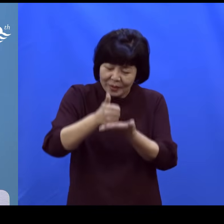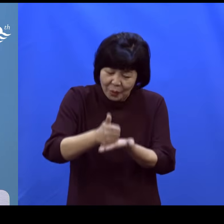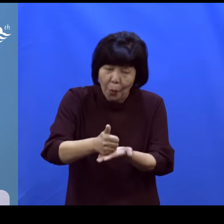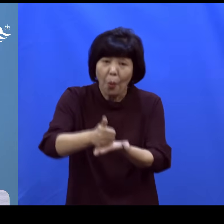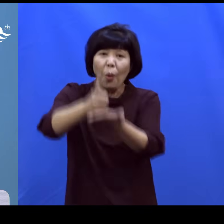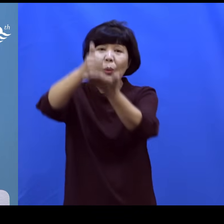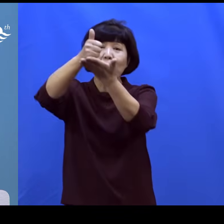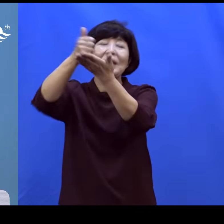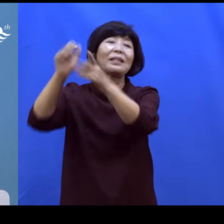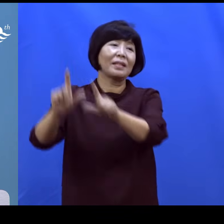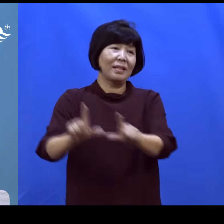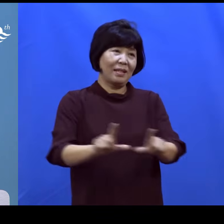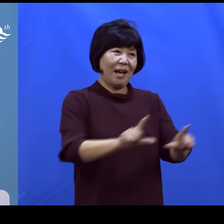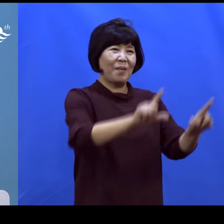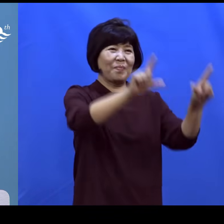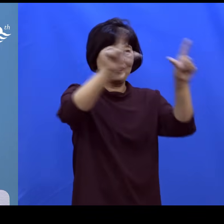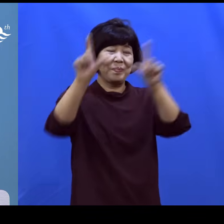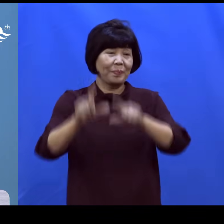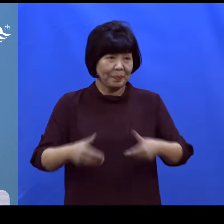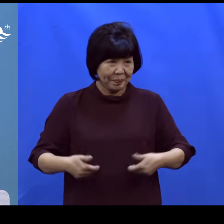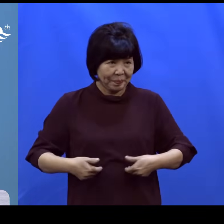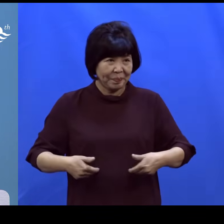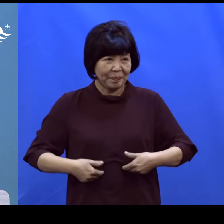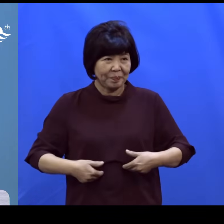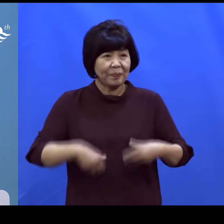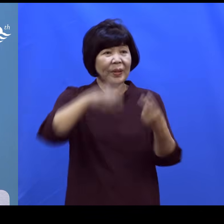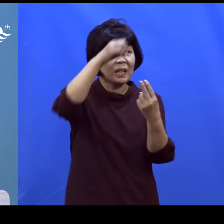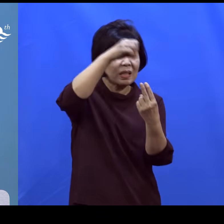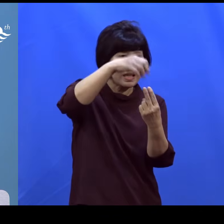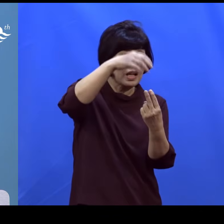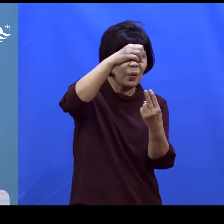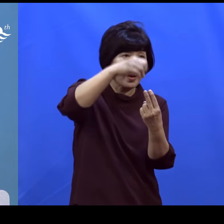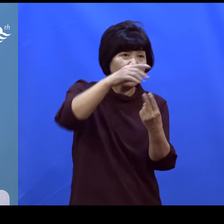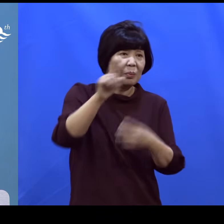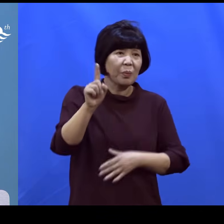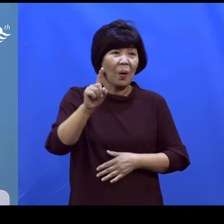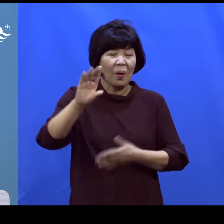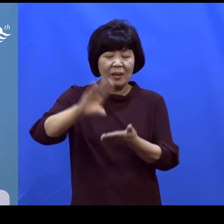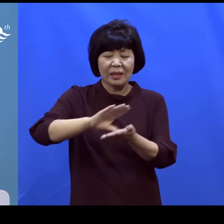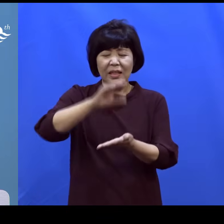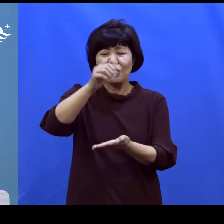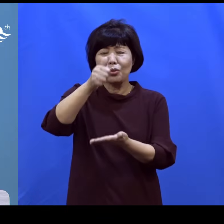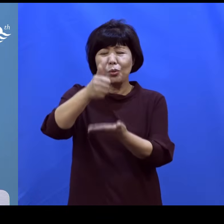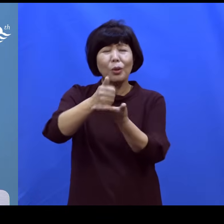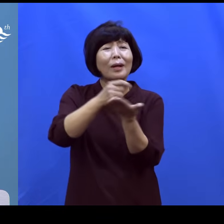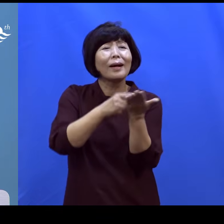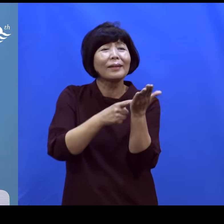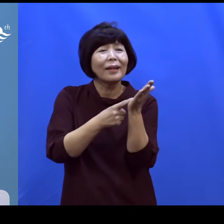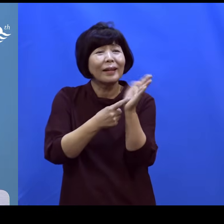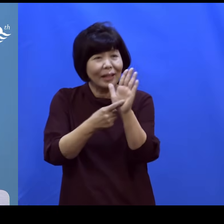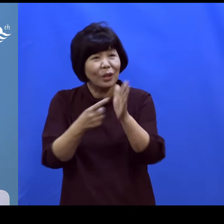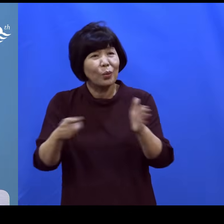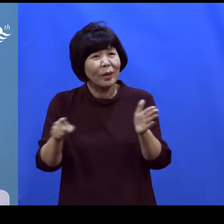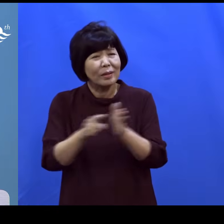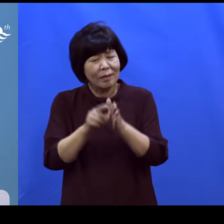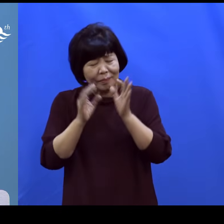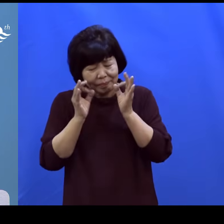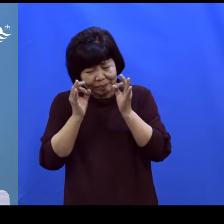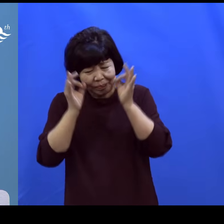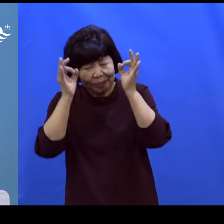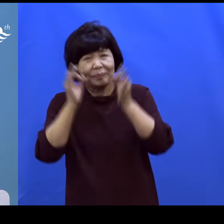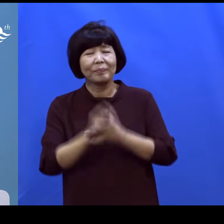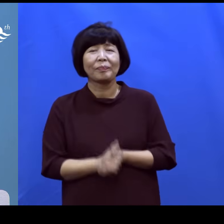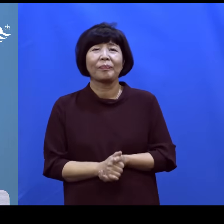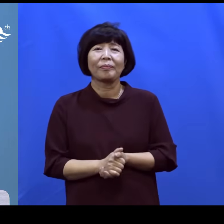돼요. 세례 요한은 그리스도를 드러내는 일에 집중하고 있습니다. 여러분, 그것이 바로 하나님의 관심이죠.